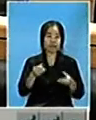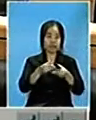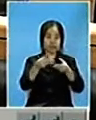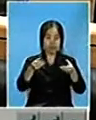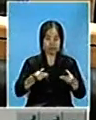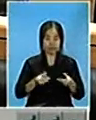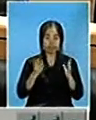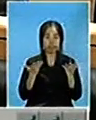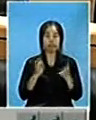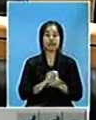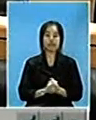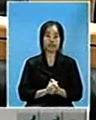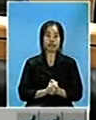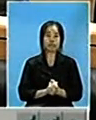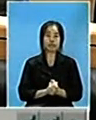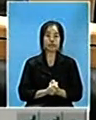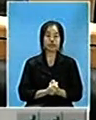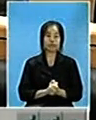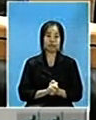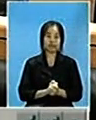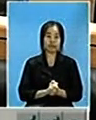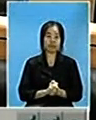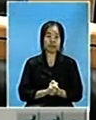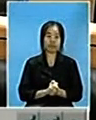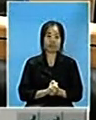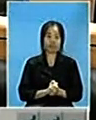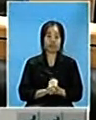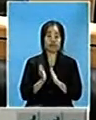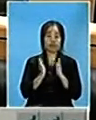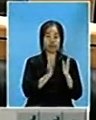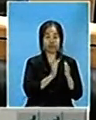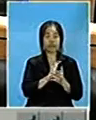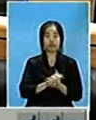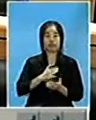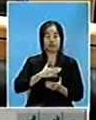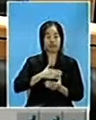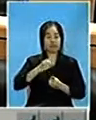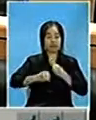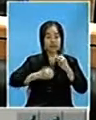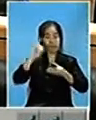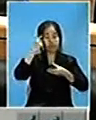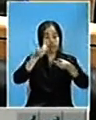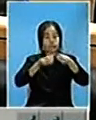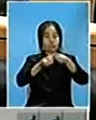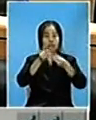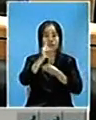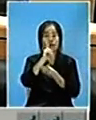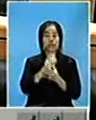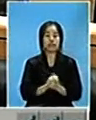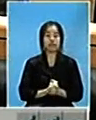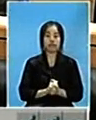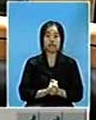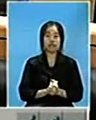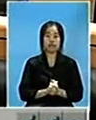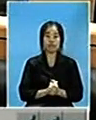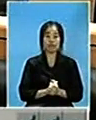ารณ์ท่านเท่านี้ครับนะครับแต่ว่าสิ่งที่ต้องแสดงความคิดเห็นไว้เพราะว่าเพื่อนสมาชิกได้แสดงความคิดเห็นซึ่งก็เล